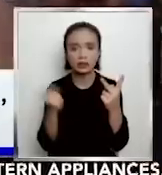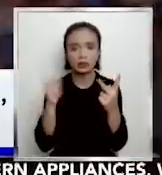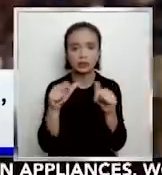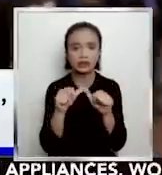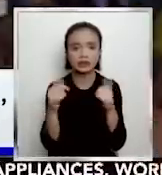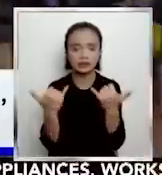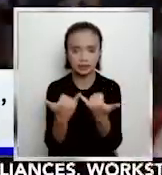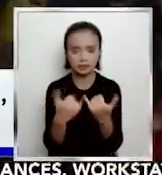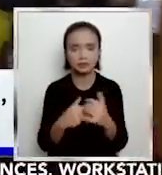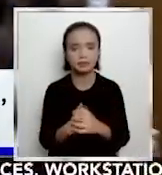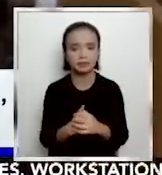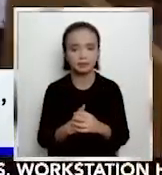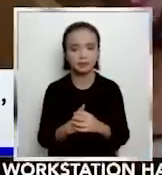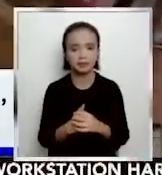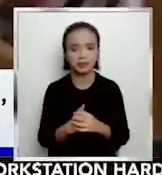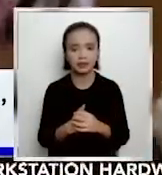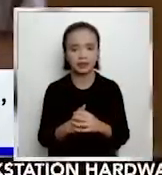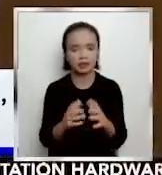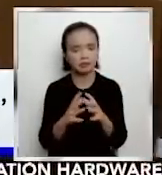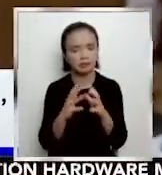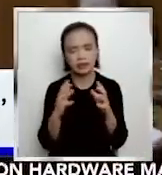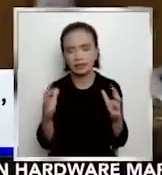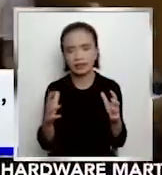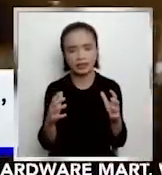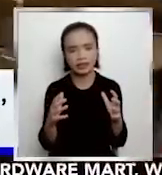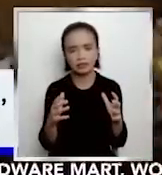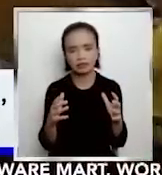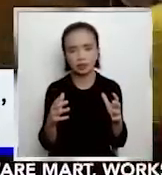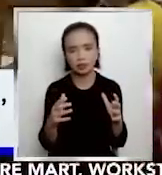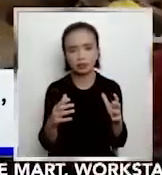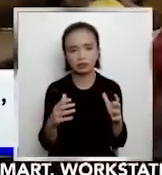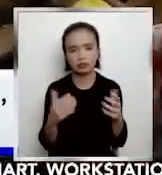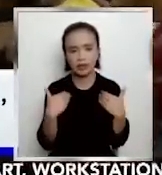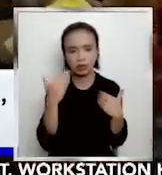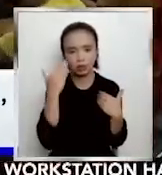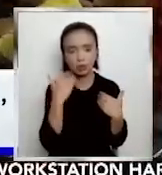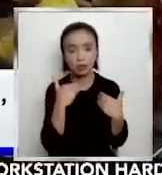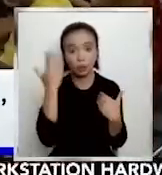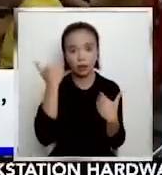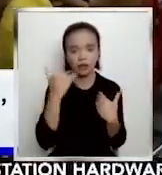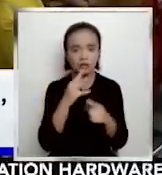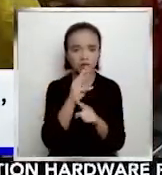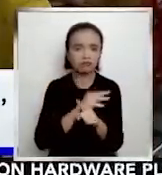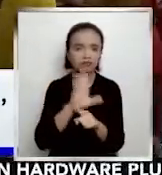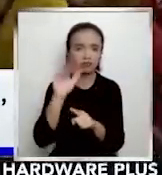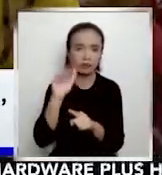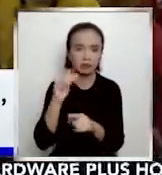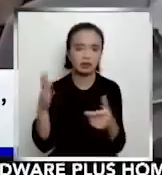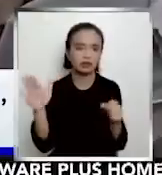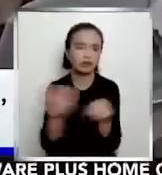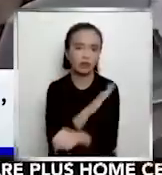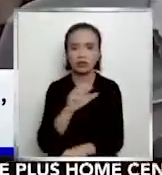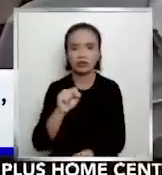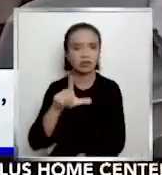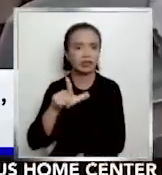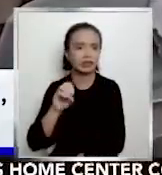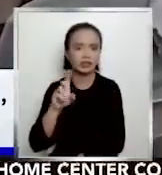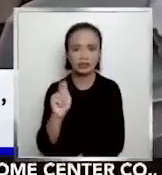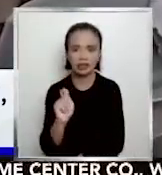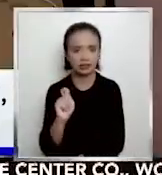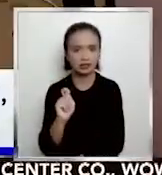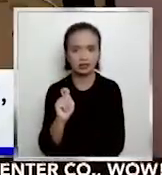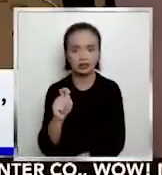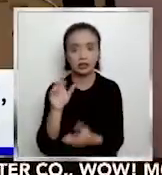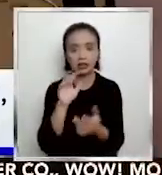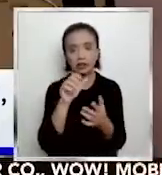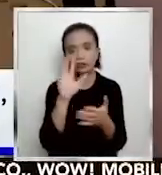Malaki-laki ang backlog dahil hanggang March 15 ay puno na raw ang 400 daily slots para sa mga may appointment. Ang 300 slots